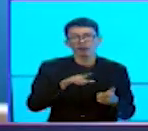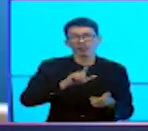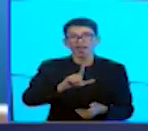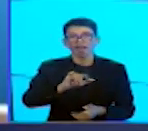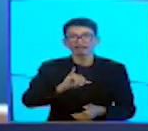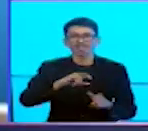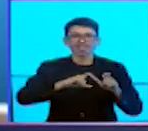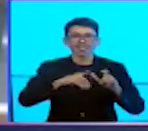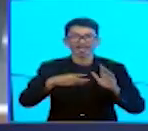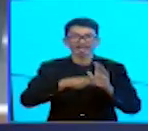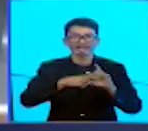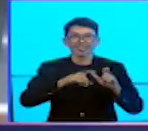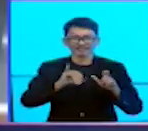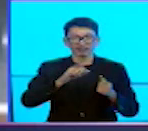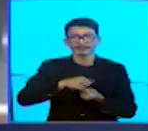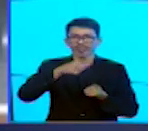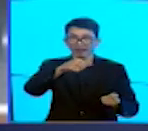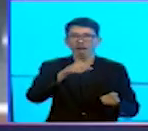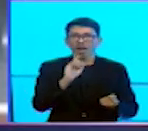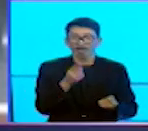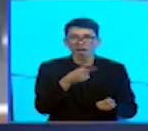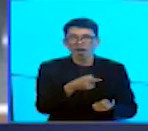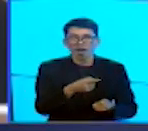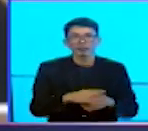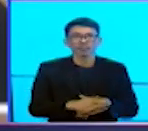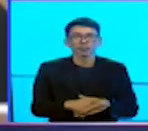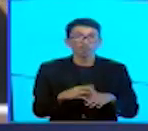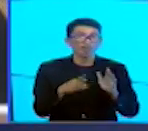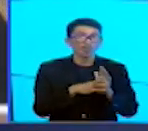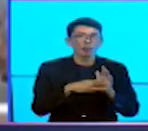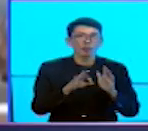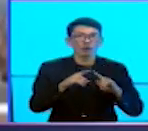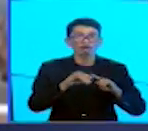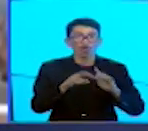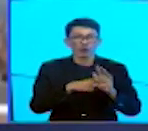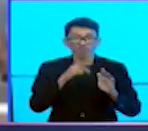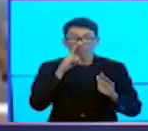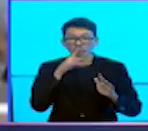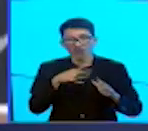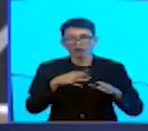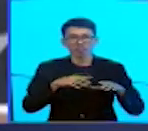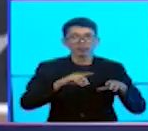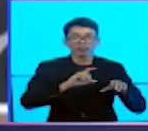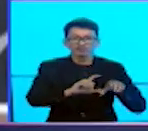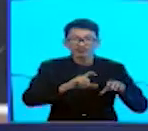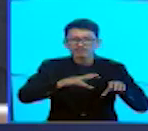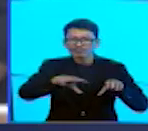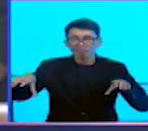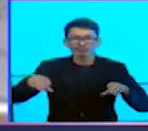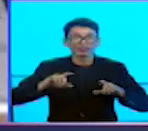dipakai. Karena berarti artinya motion banking itu punya cabang di seluruh dunia sepanjang ada koneksi